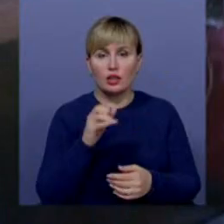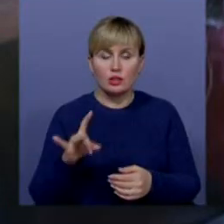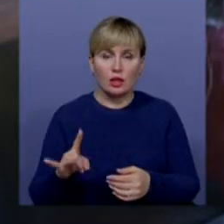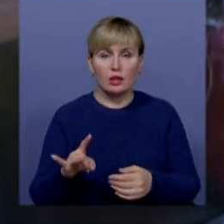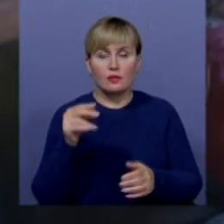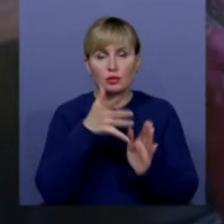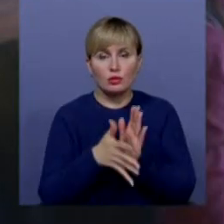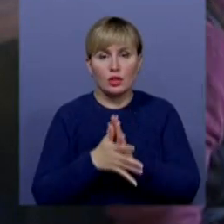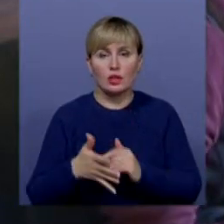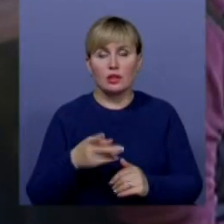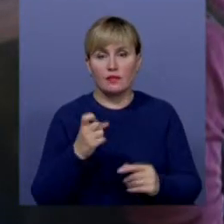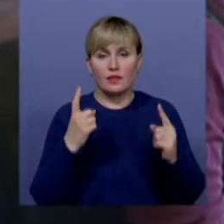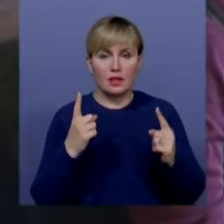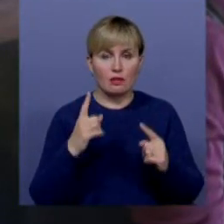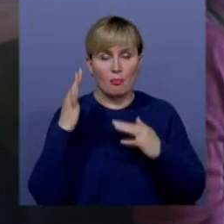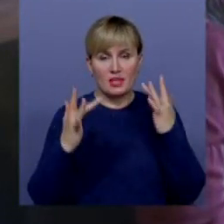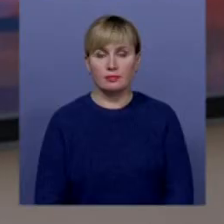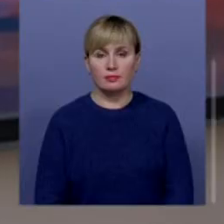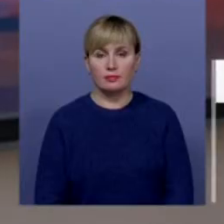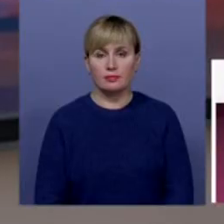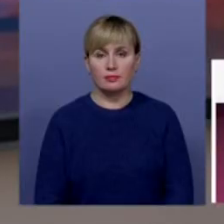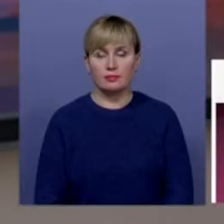в изучении наследия великого мыслителя.